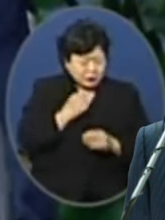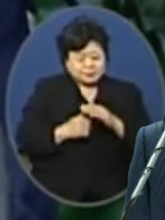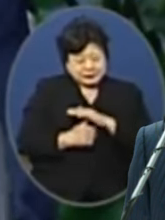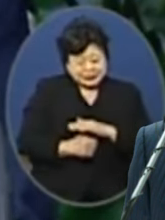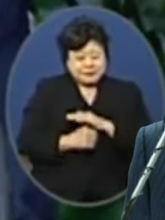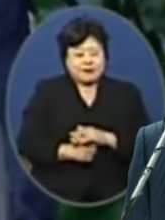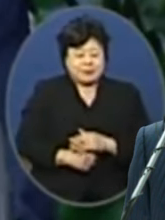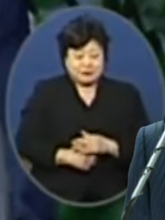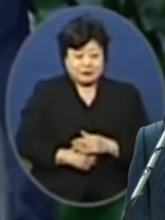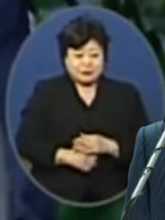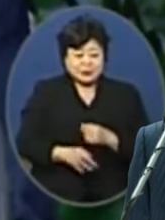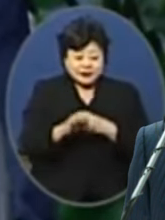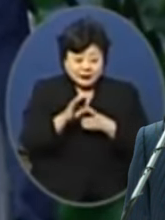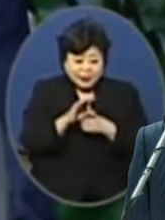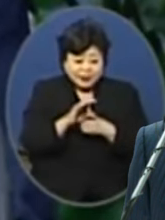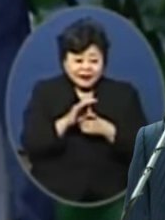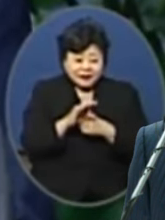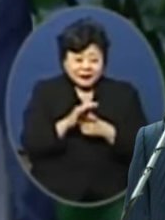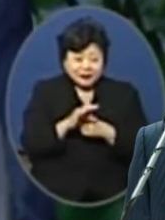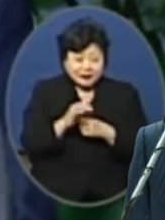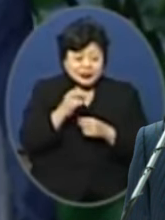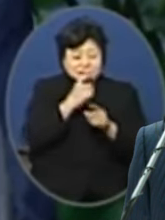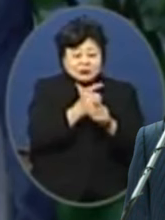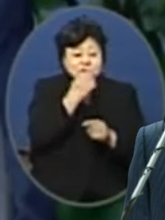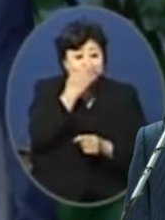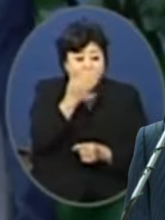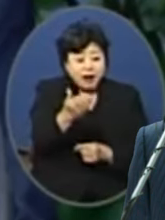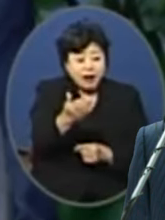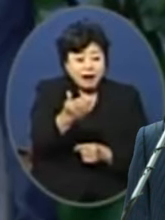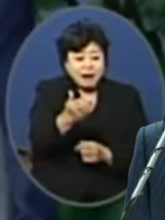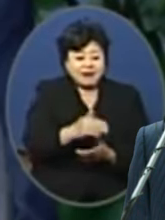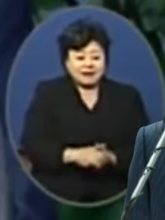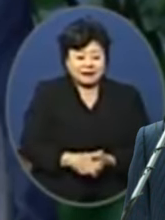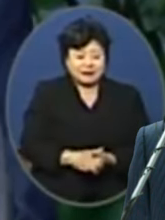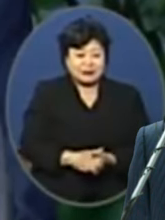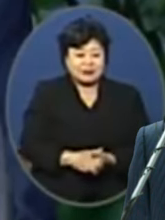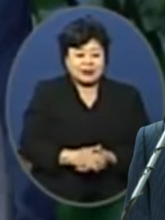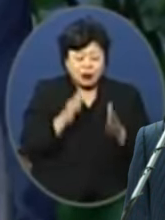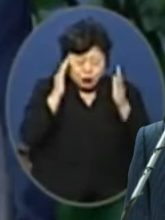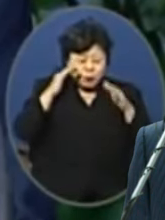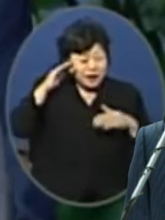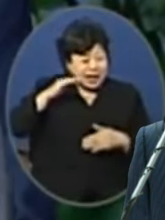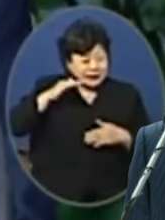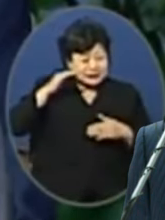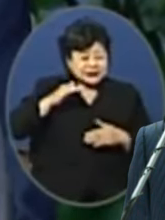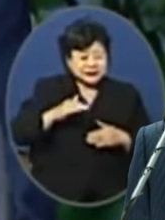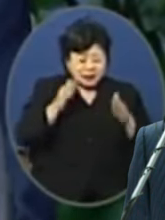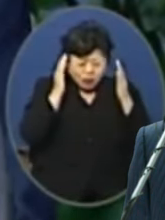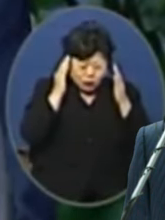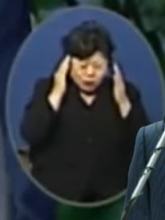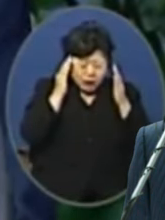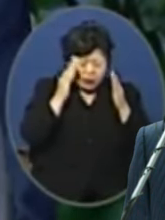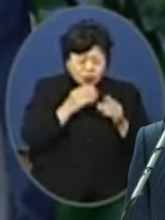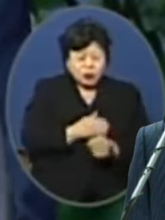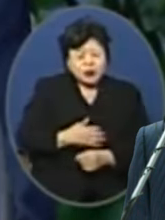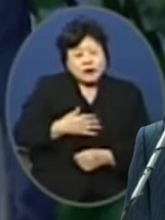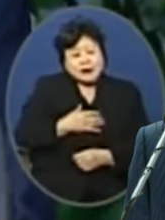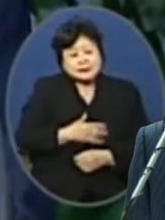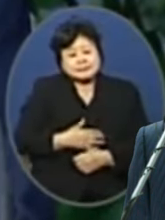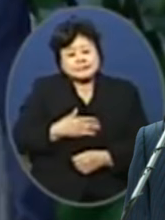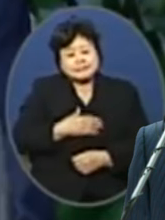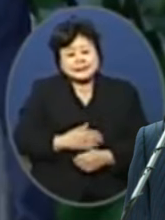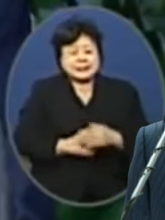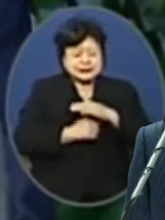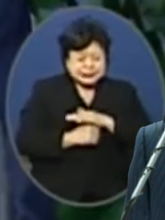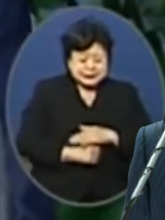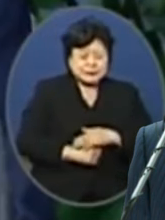참고 승리하게 되는 것입니다 아멘 공부하는 학생이 공부하는 것이 굉장히 괴로워도이를